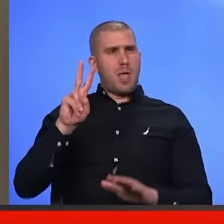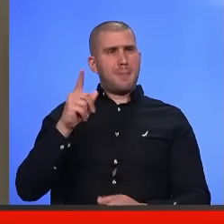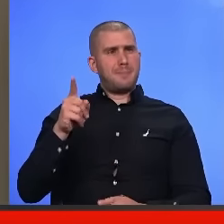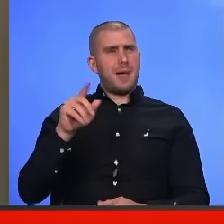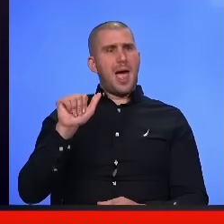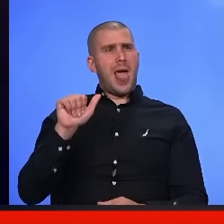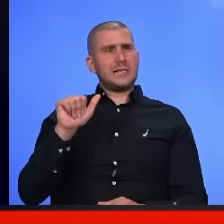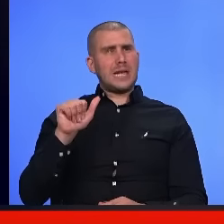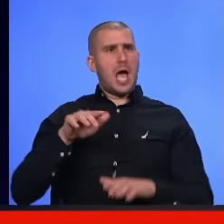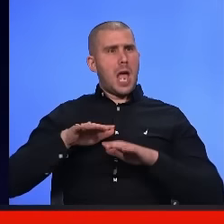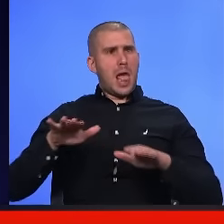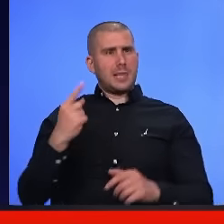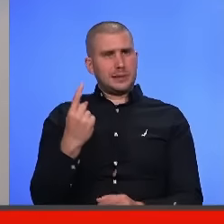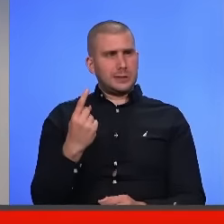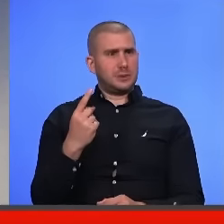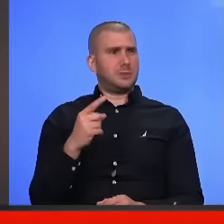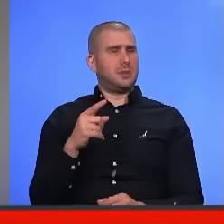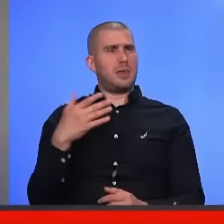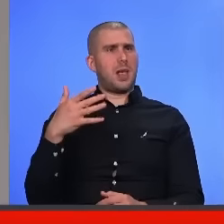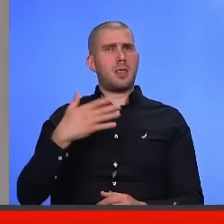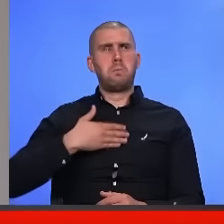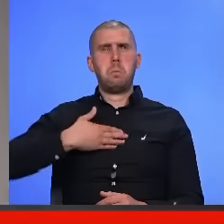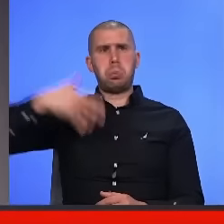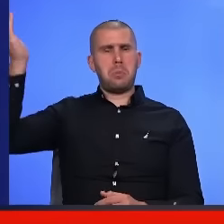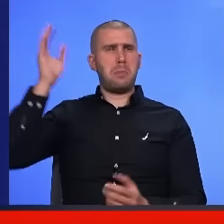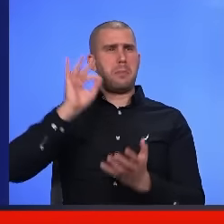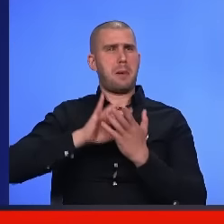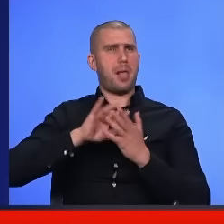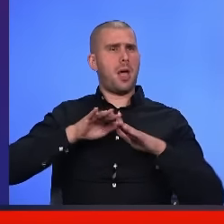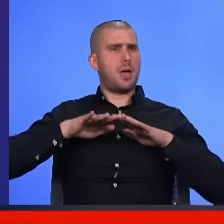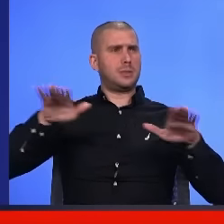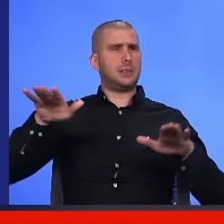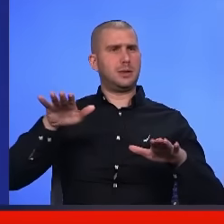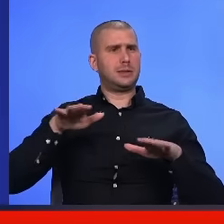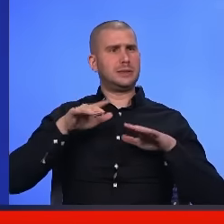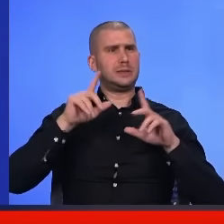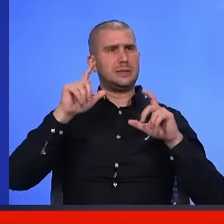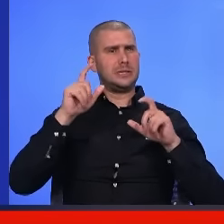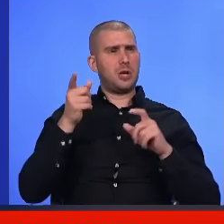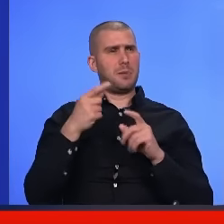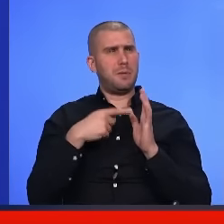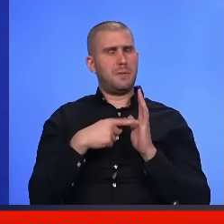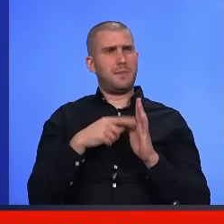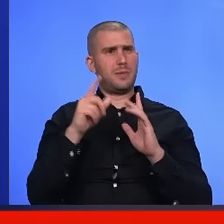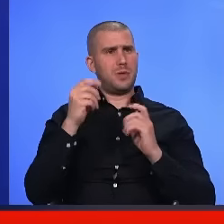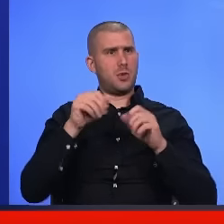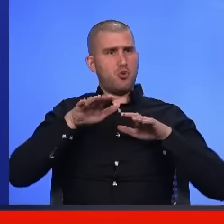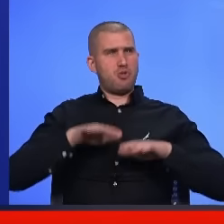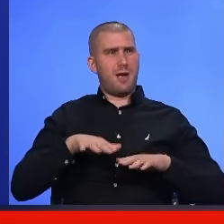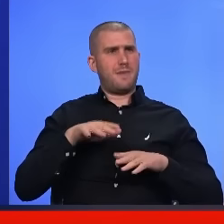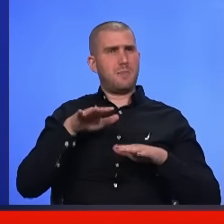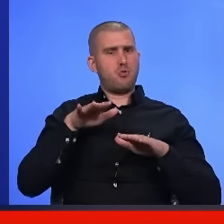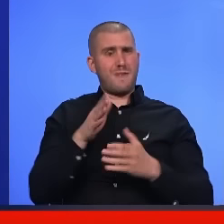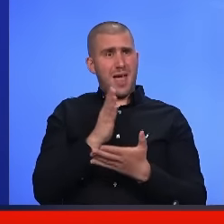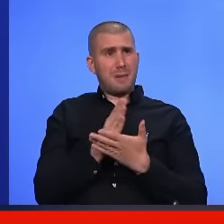של אלסקה איירליינס, פשוט התעופפה הדלת במהלך ההמראה. The chilling footage captured by a man seated in the middle